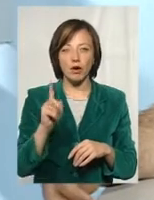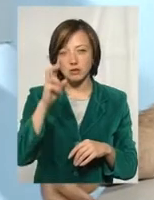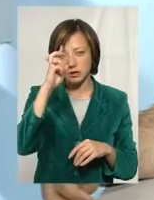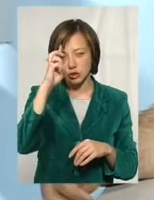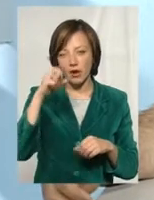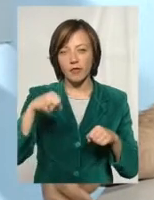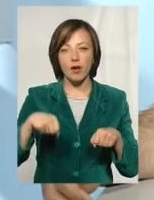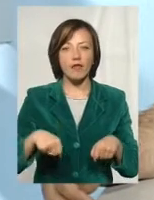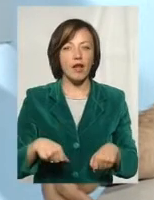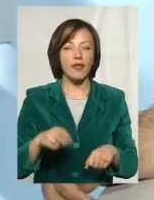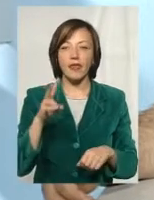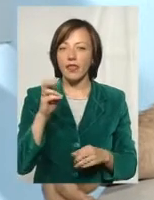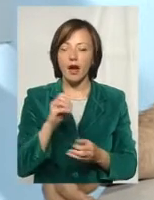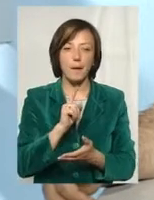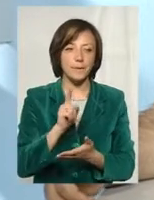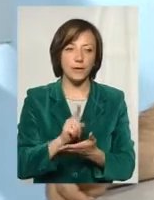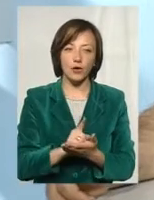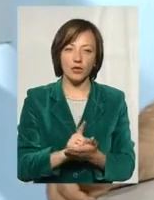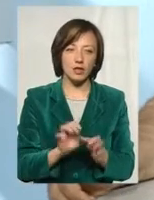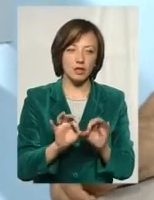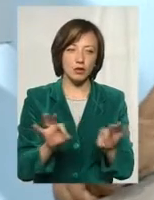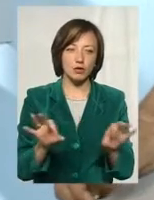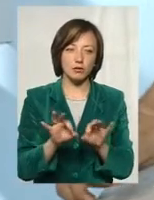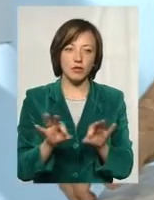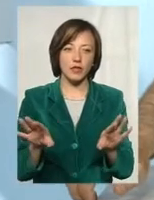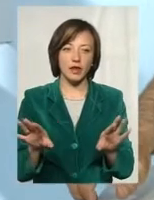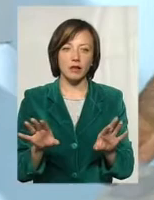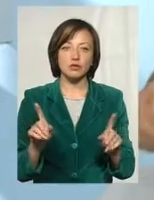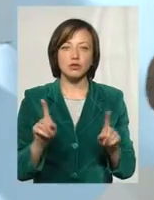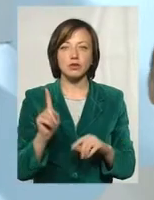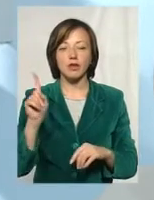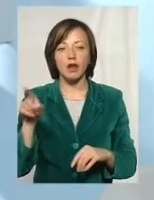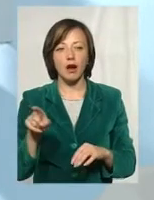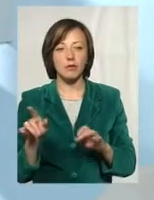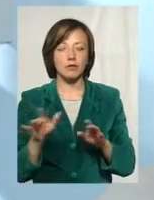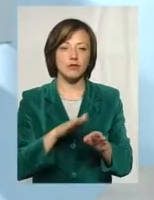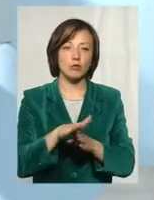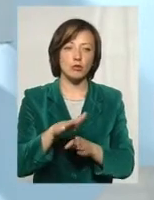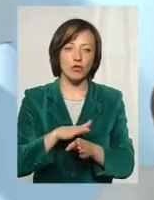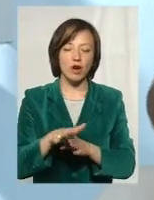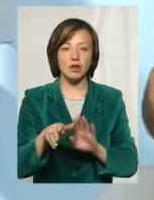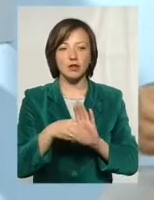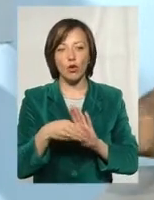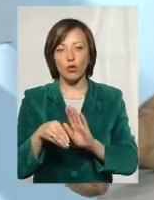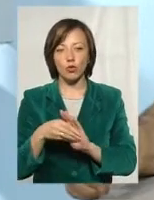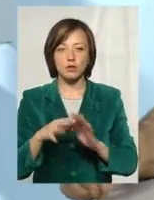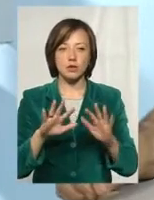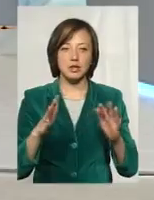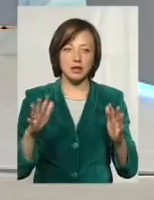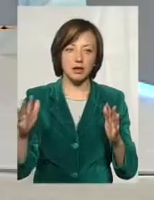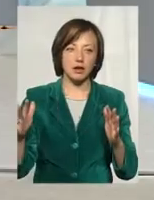державна влада не повинна нам розповідати, як, що там відбувається корупція, так